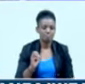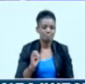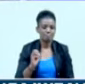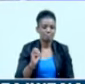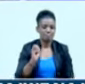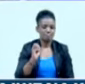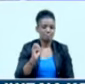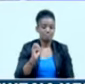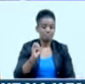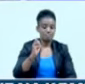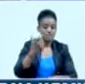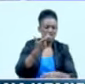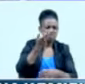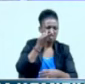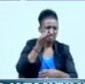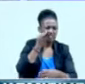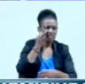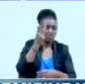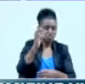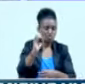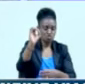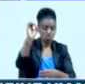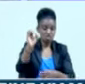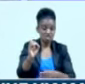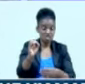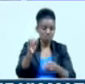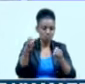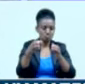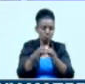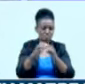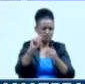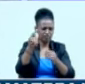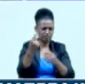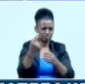byabona inkingo zakingira abantu bangana na 20% z'abaturage mu cyiciro cya mbere